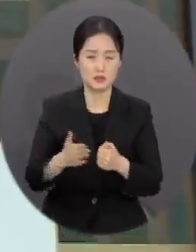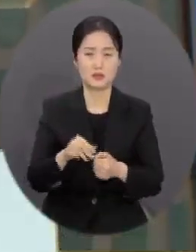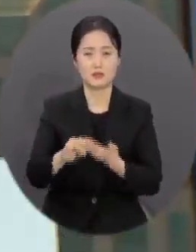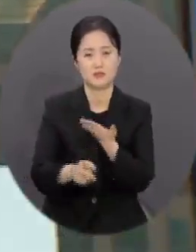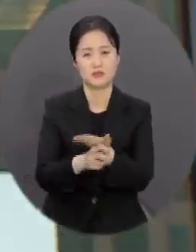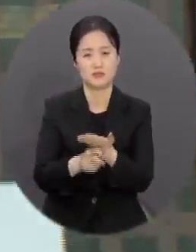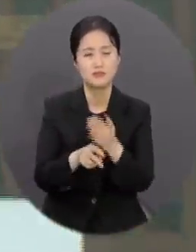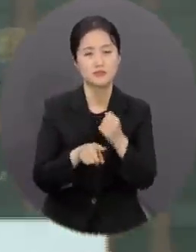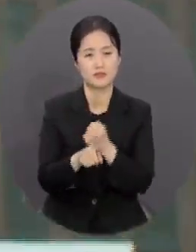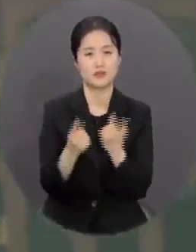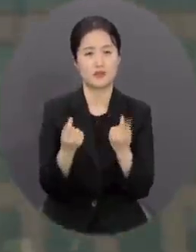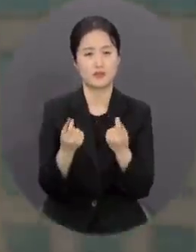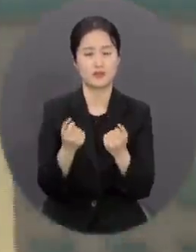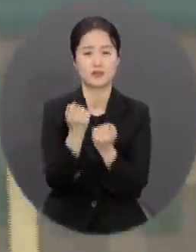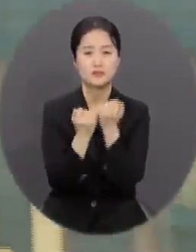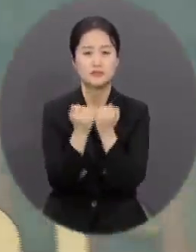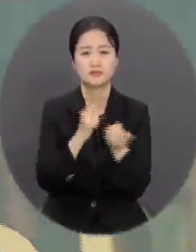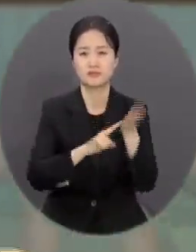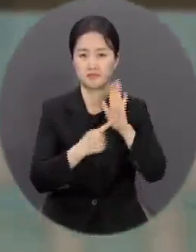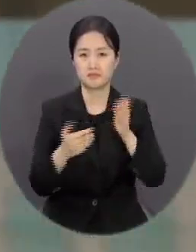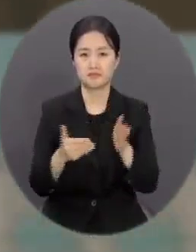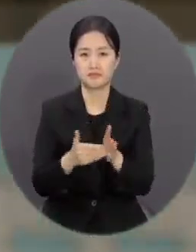행위에 해당한다고 설명했습니다.